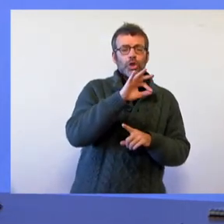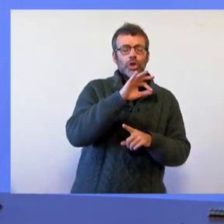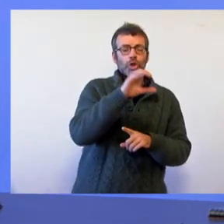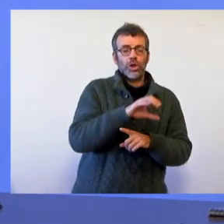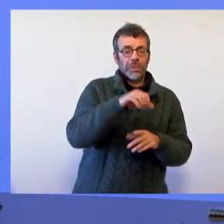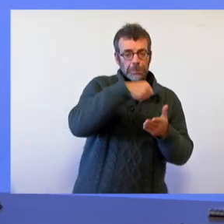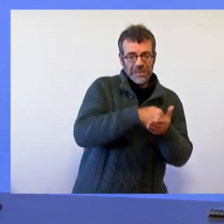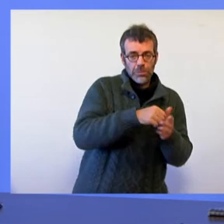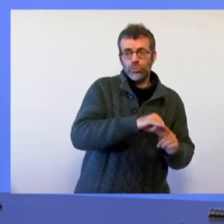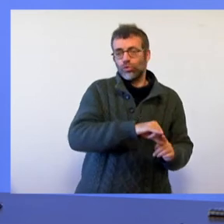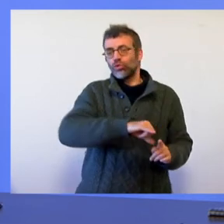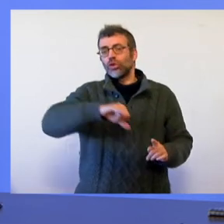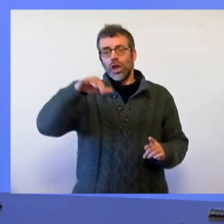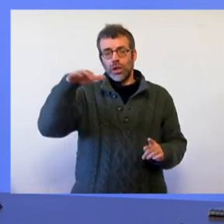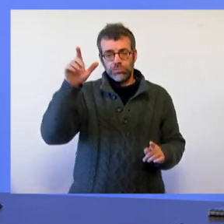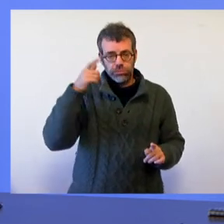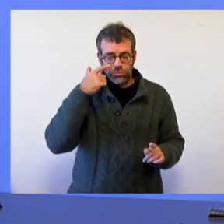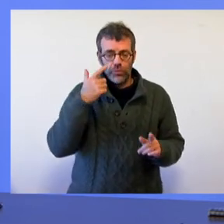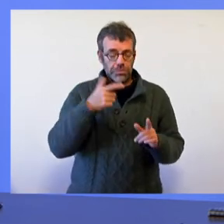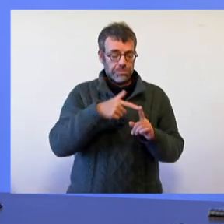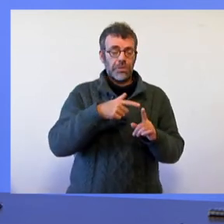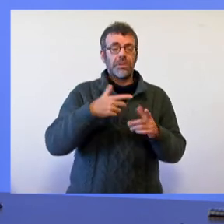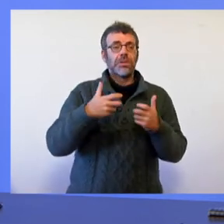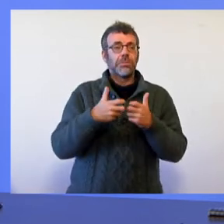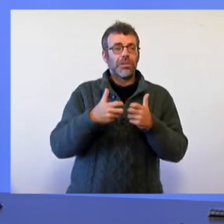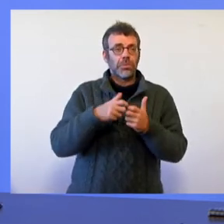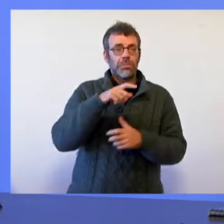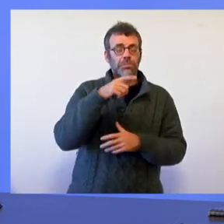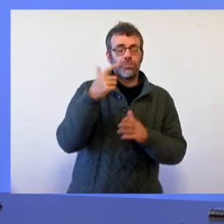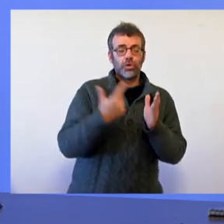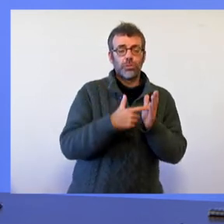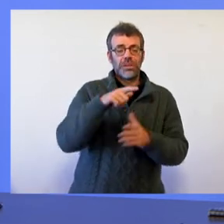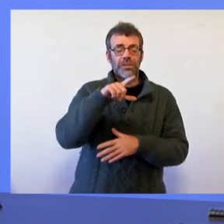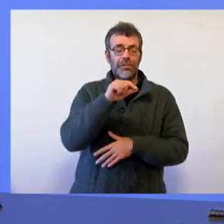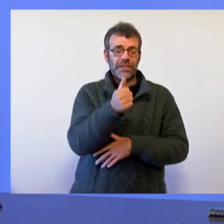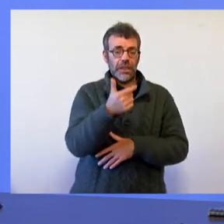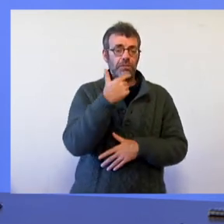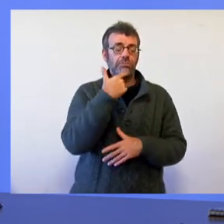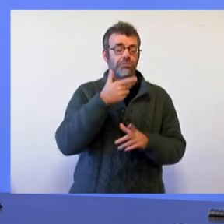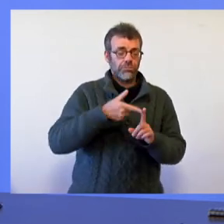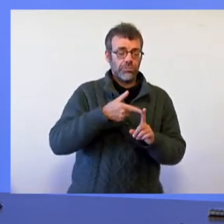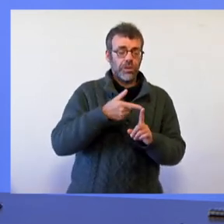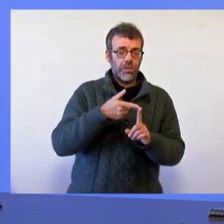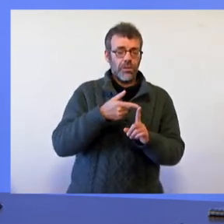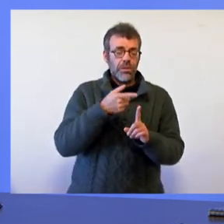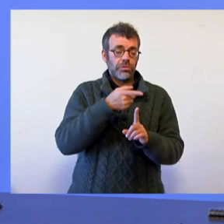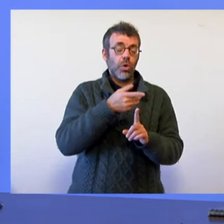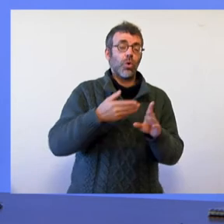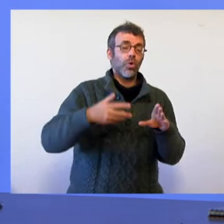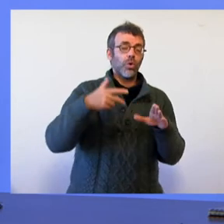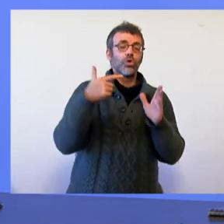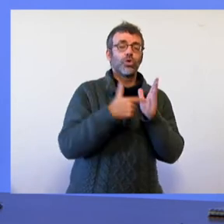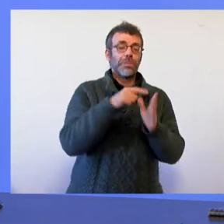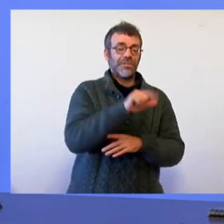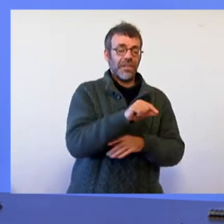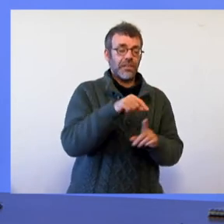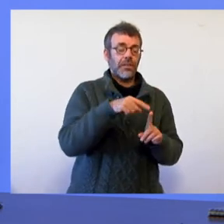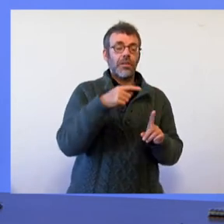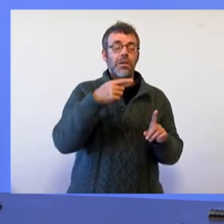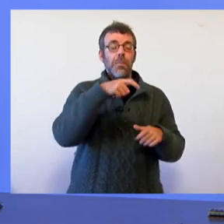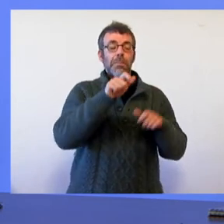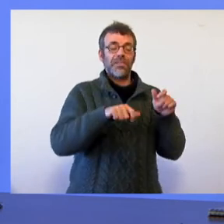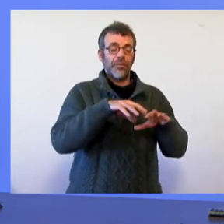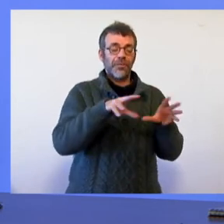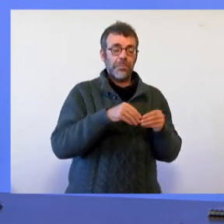familles monoparentales bénéficiaires du RSA. Et en 2021, nous avons élargi ce tarif à des publics en grande précarité, notamment les enfants issus